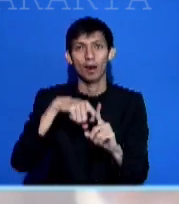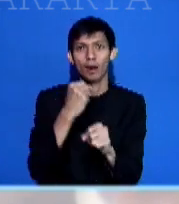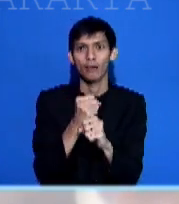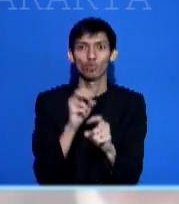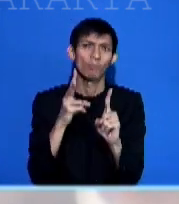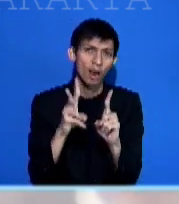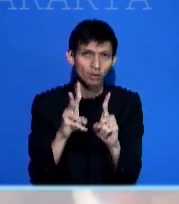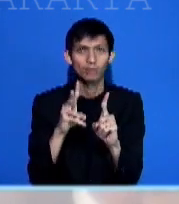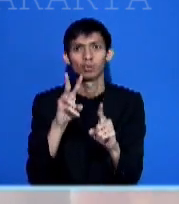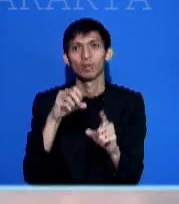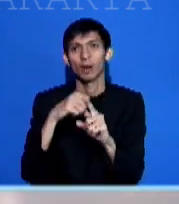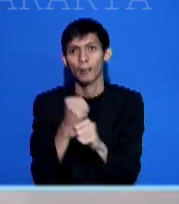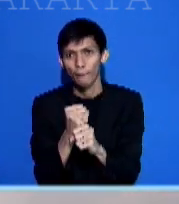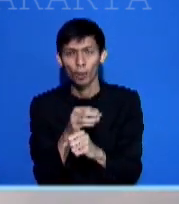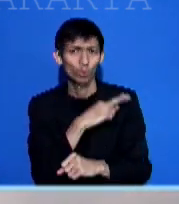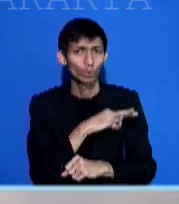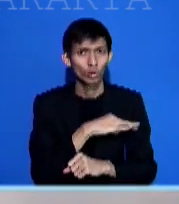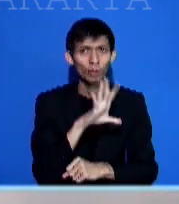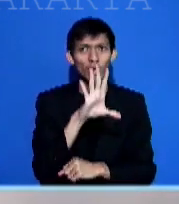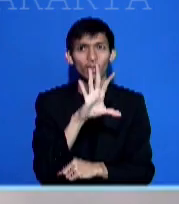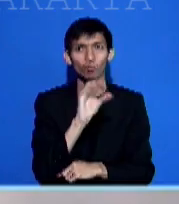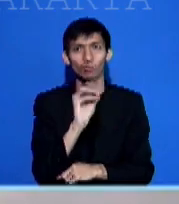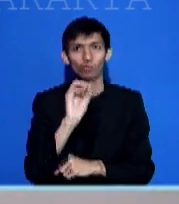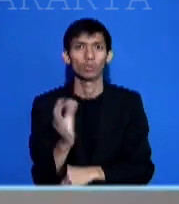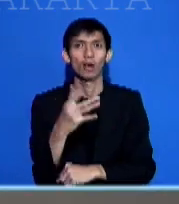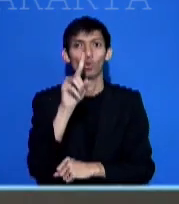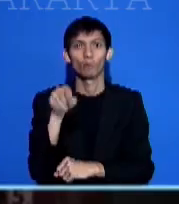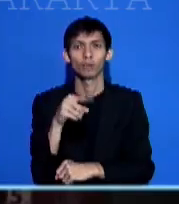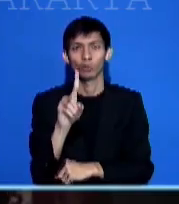bulan sindikat ini meraup untung hingga 50 juta rupiah.